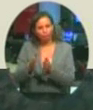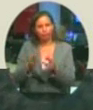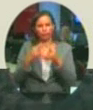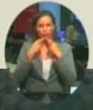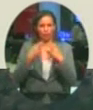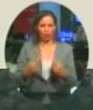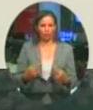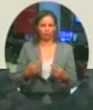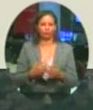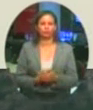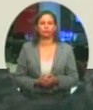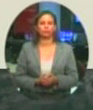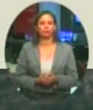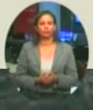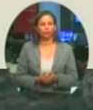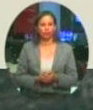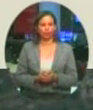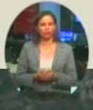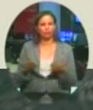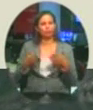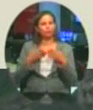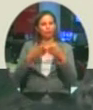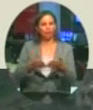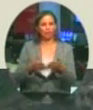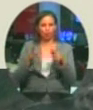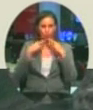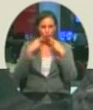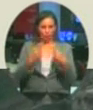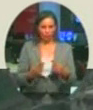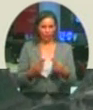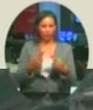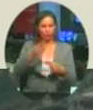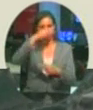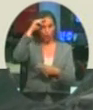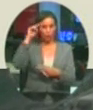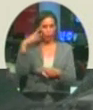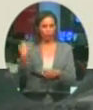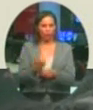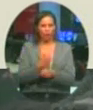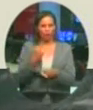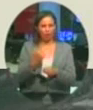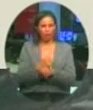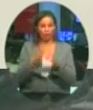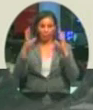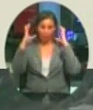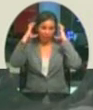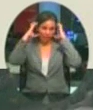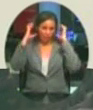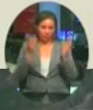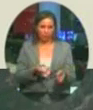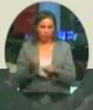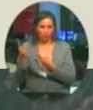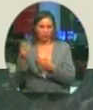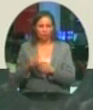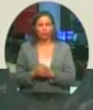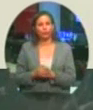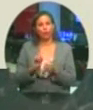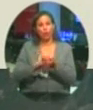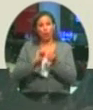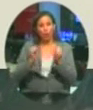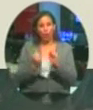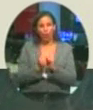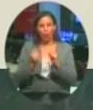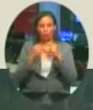בין היתר באמצעות שובם של הרופאים המתפטרים לעבודתם במחלקה בהדסה, או פתרון תעסוקתי הולם